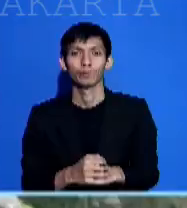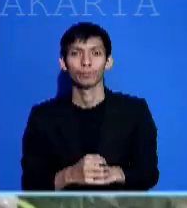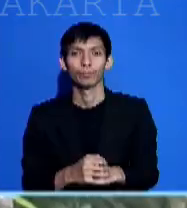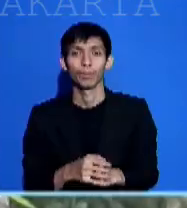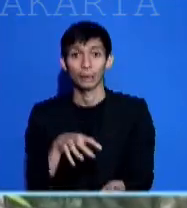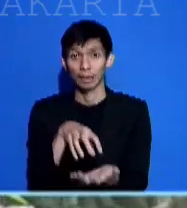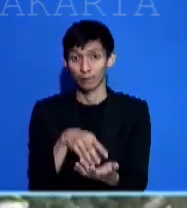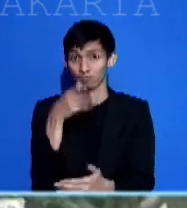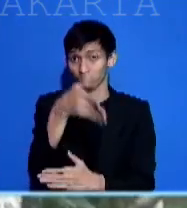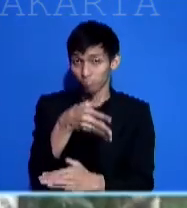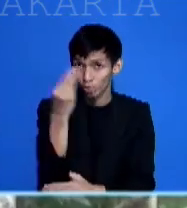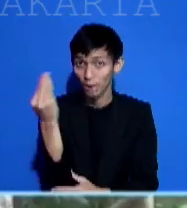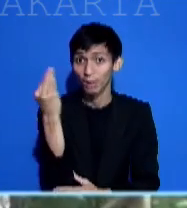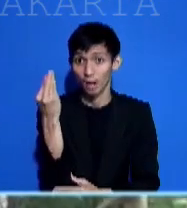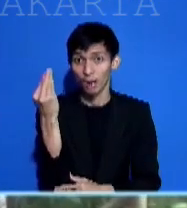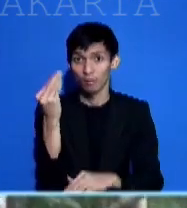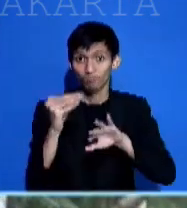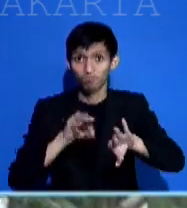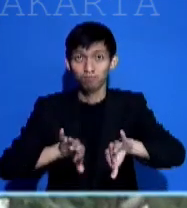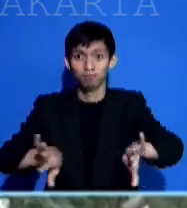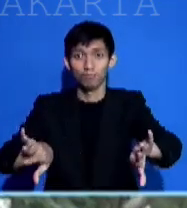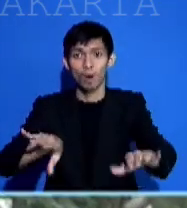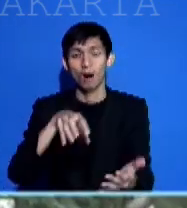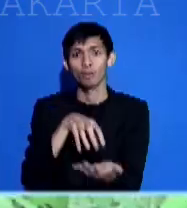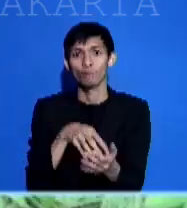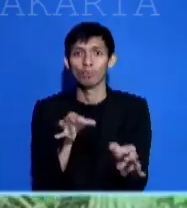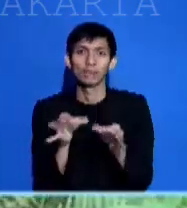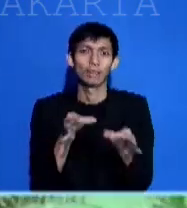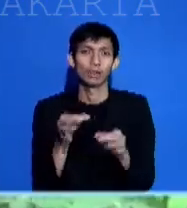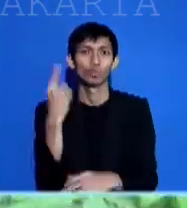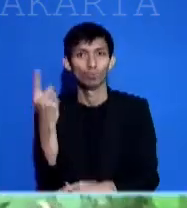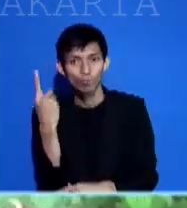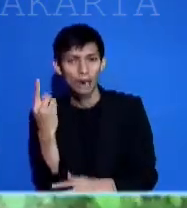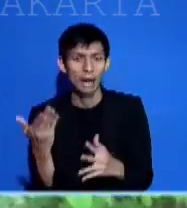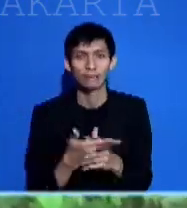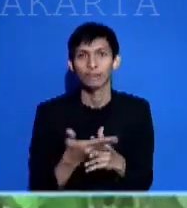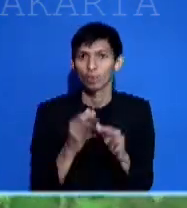organumlylananengang onten sak Kebon salak wiant asapuran